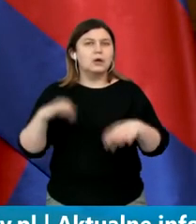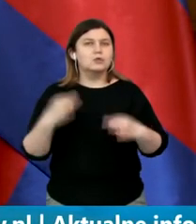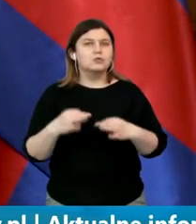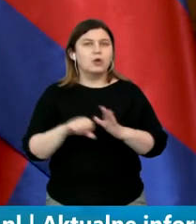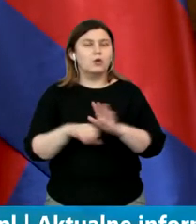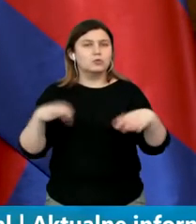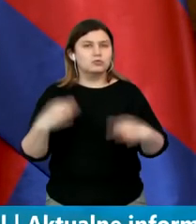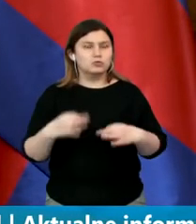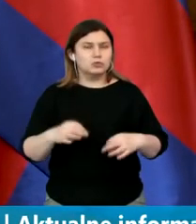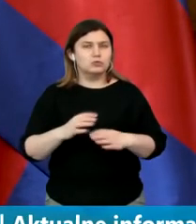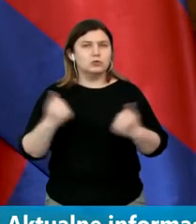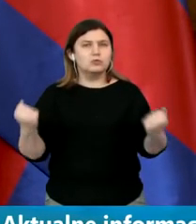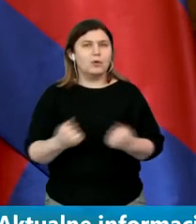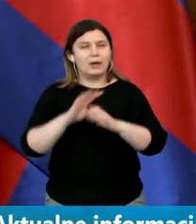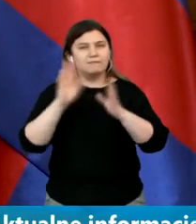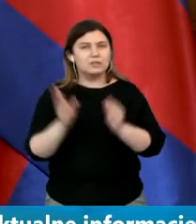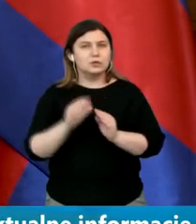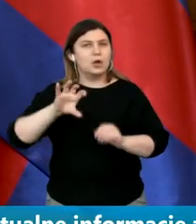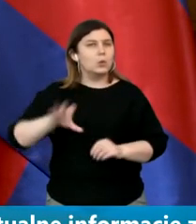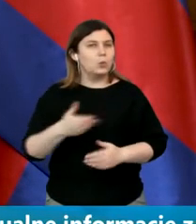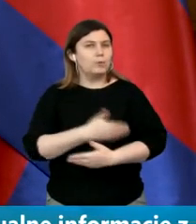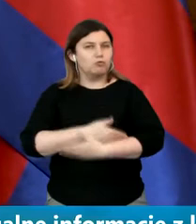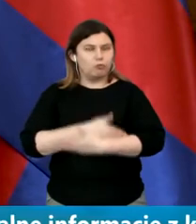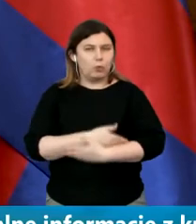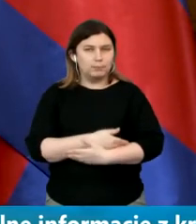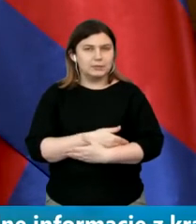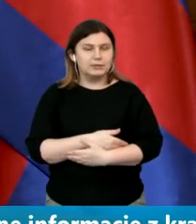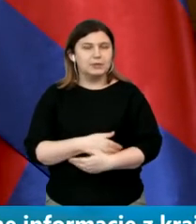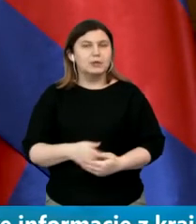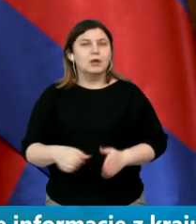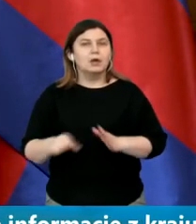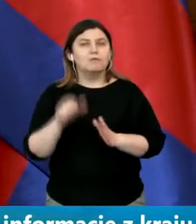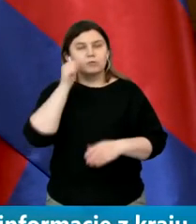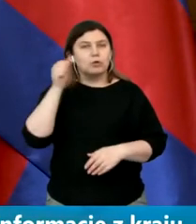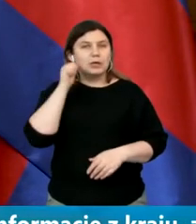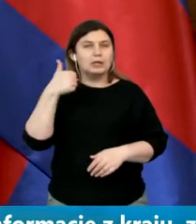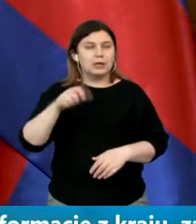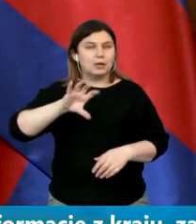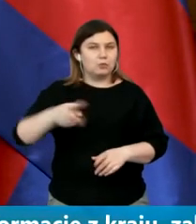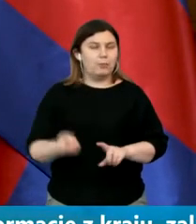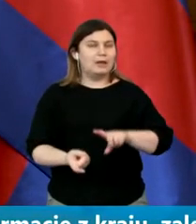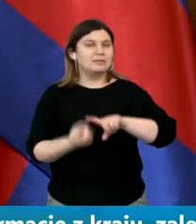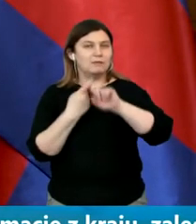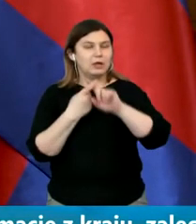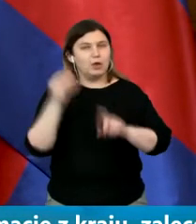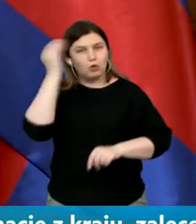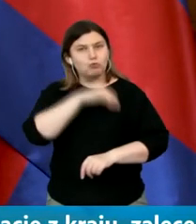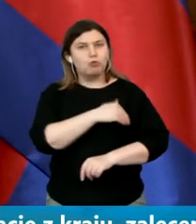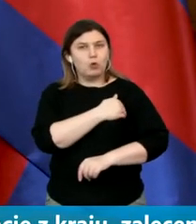Od dziś funkcjonują wszystkie grupy w żłobkach. Do wczoraj jedna z grup była zawieszona. Jeżeli chodzi o szkoły, to